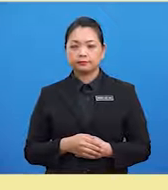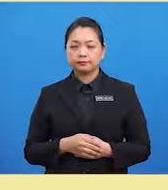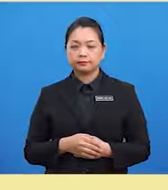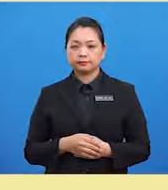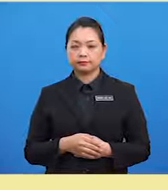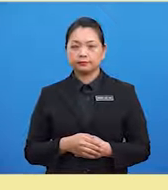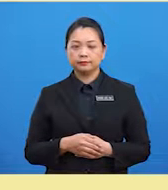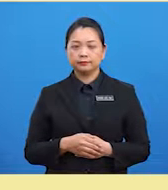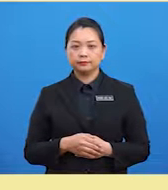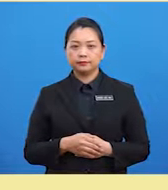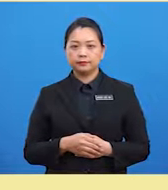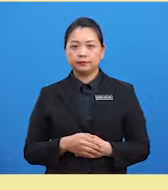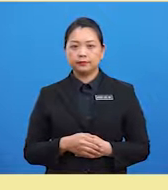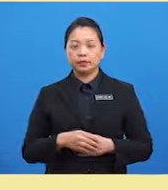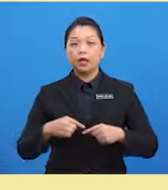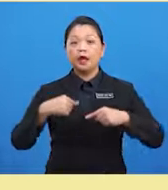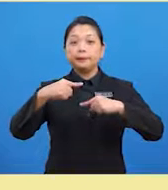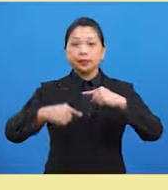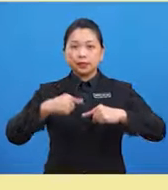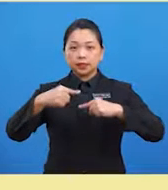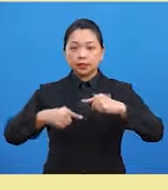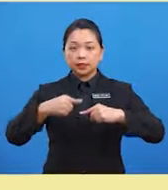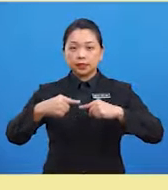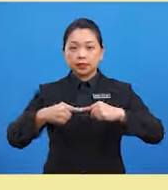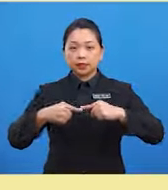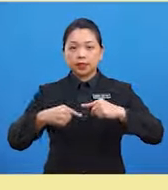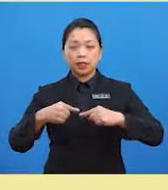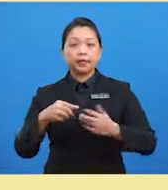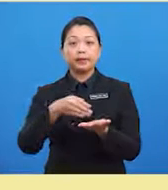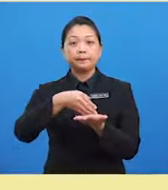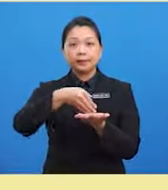Lagi, bilakah mereka membeli?